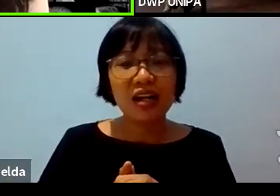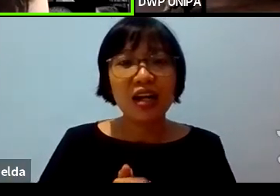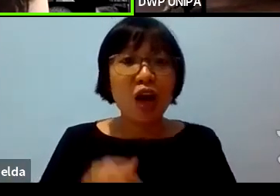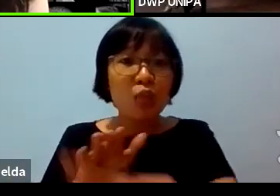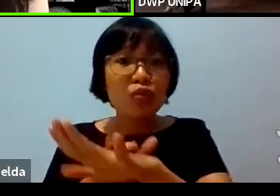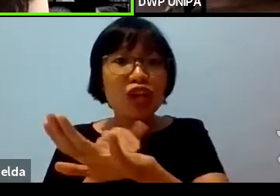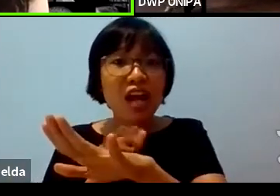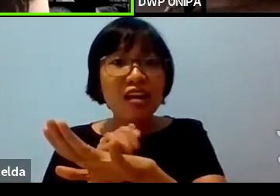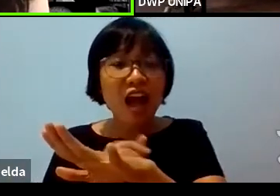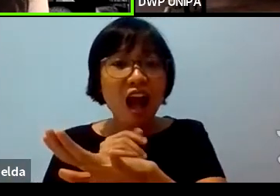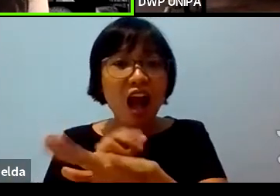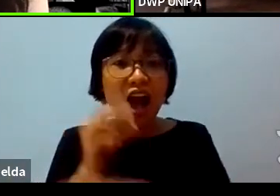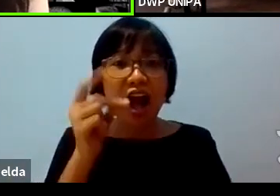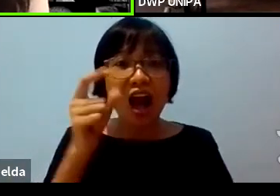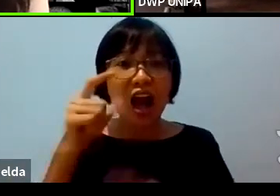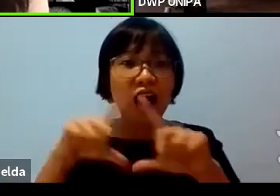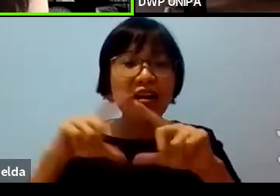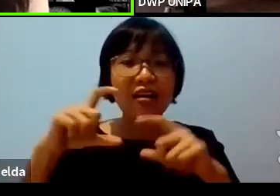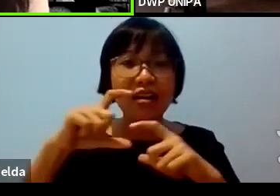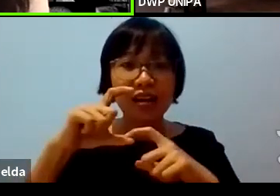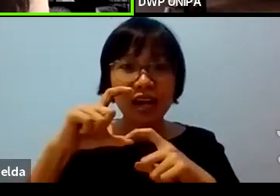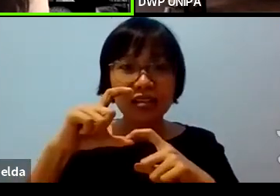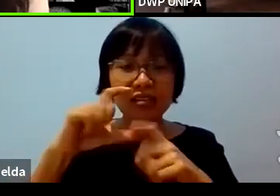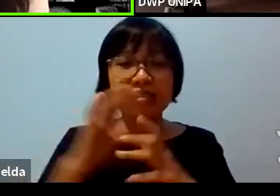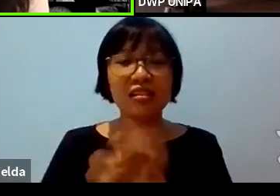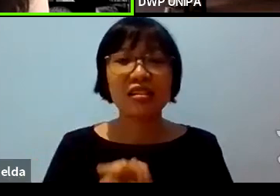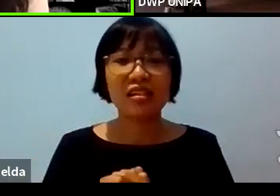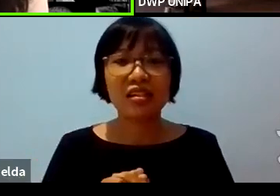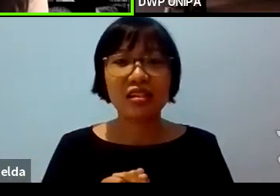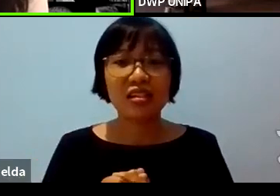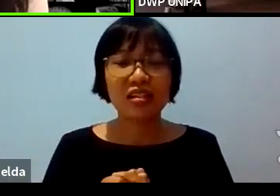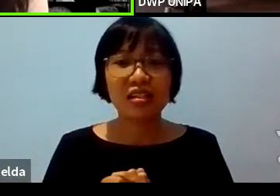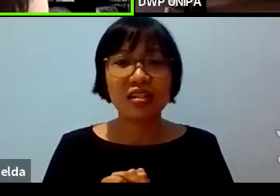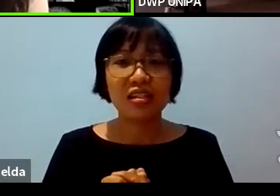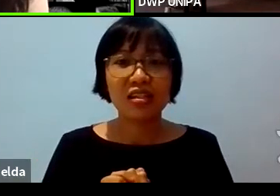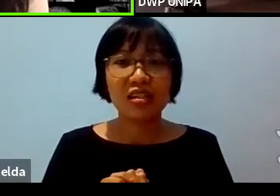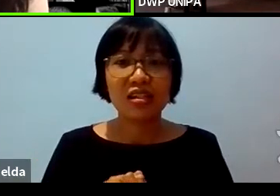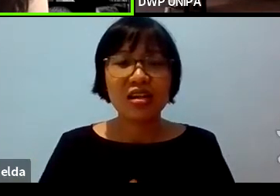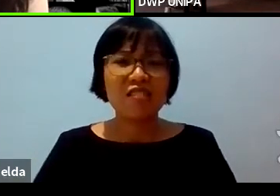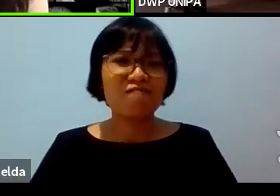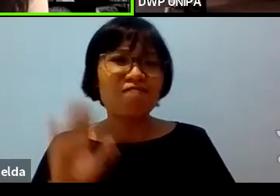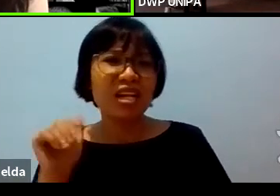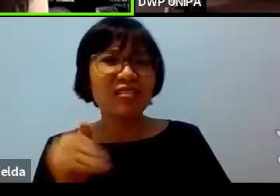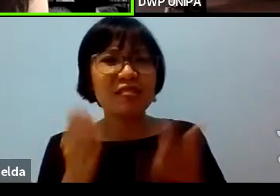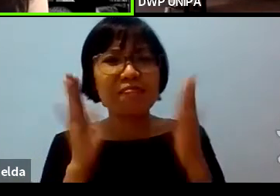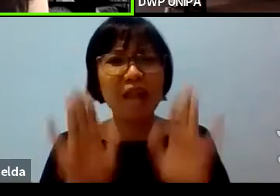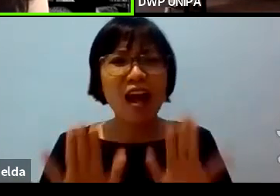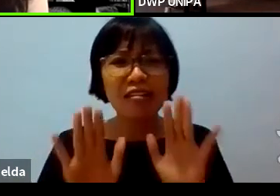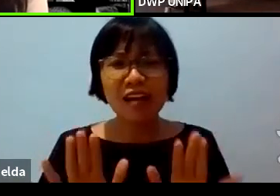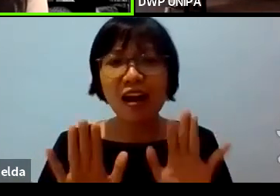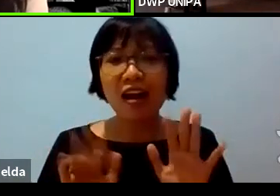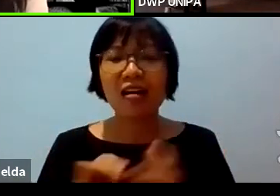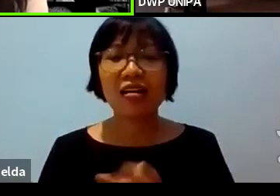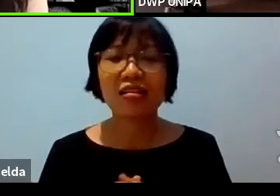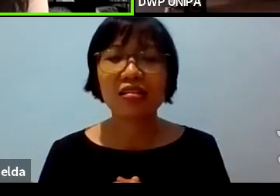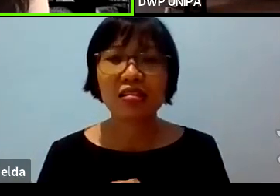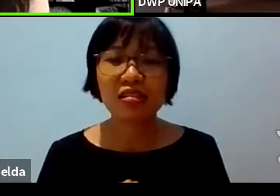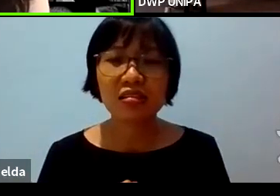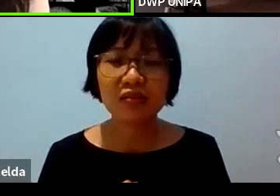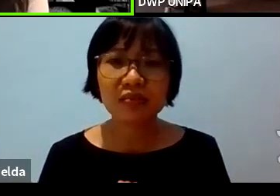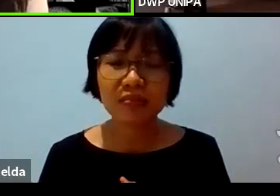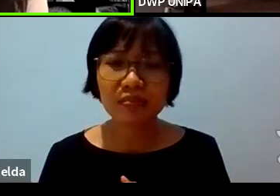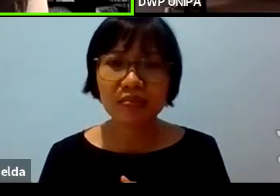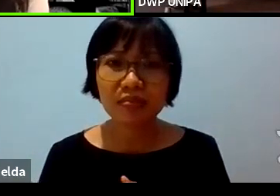dan gender ini yang menopang praktik-praktik kolonial. Jadi istilahnya dalam struktur seperti ini,